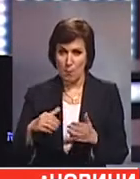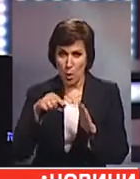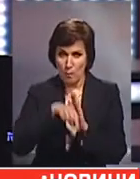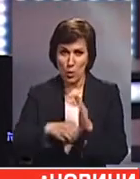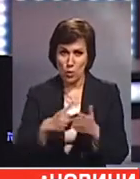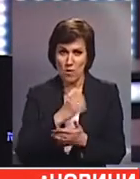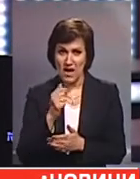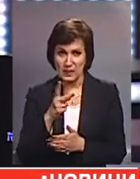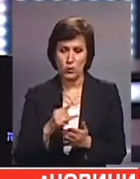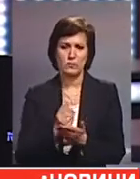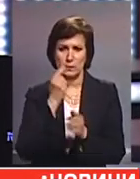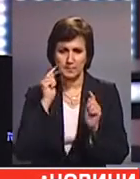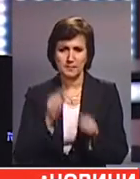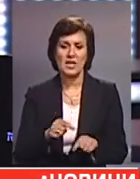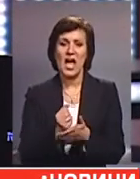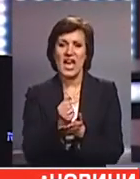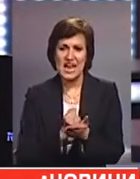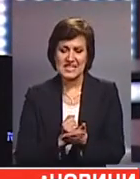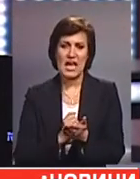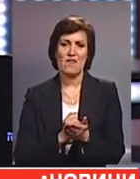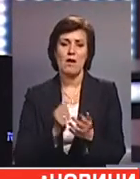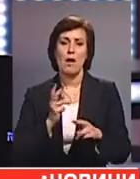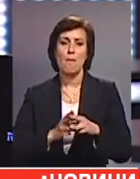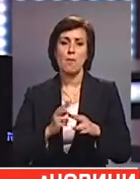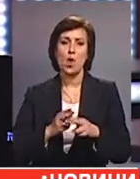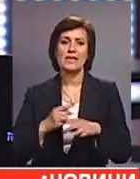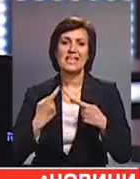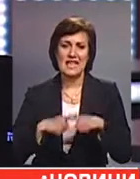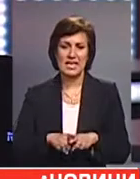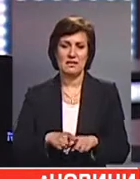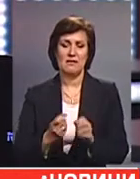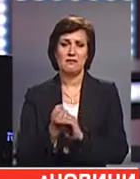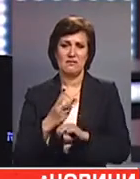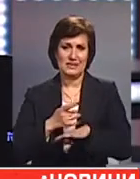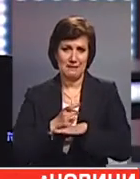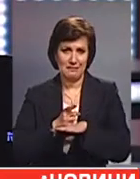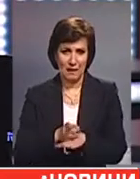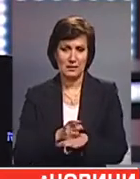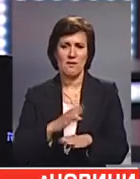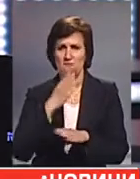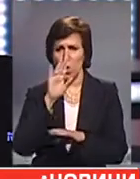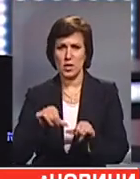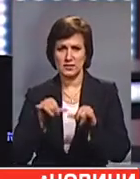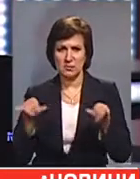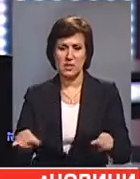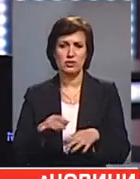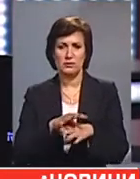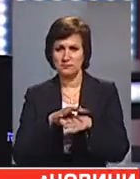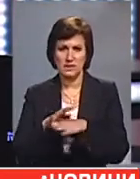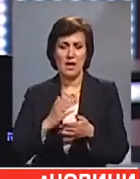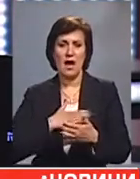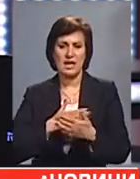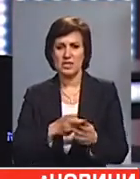зосереджено резерв бронетехніки 14 одиниць, з них 5 танків. У штабі АТО кажуть, ворог значно збільшив вогневу активність